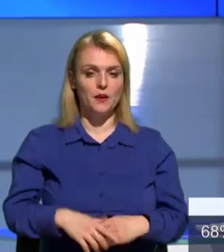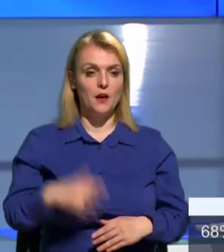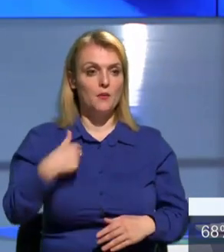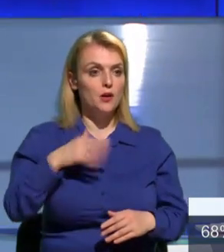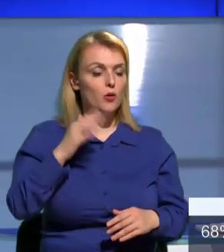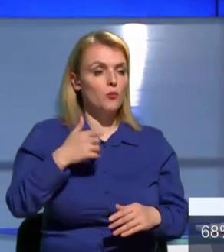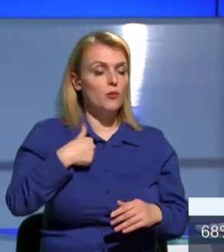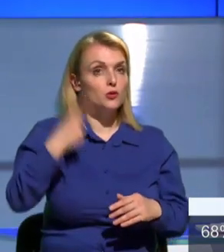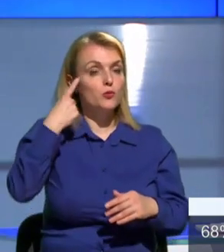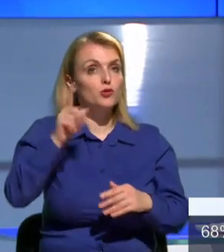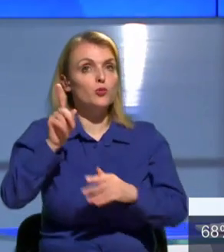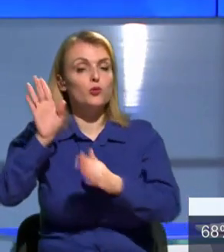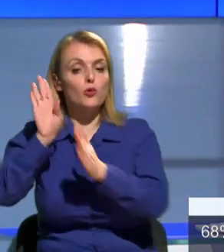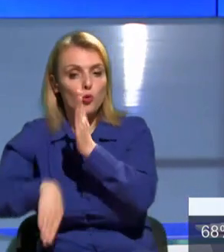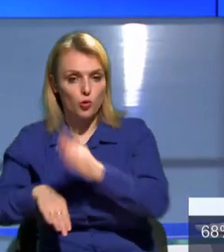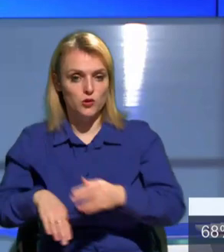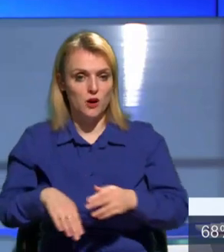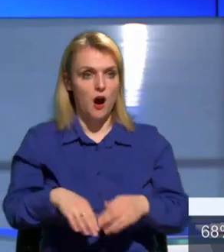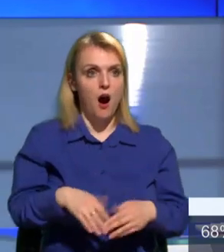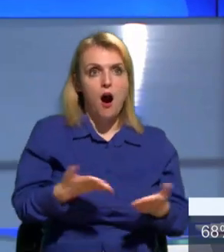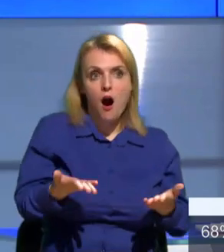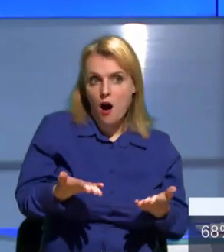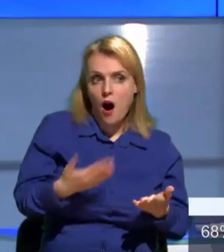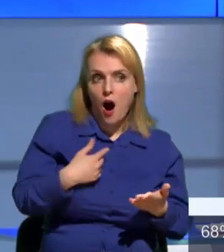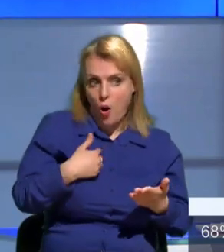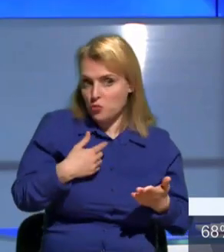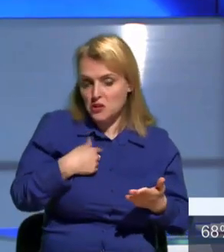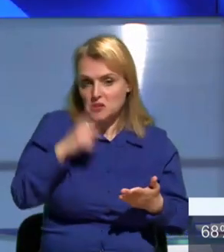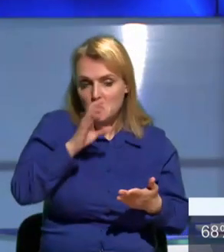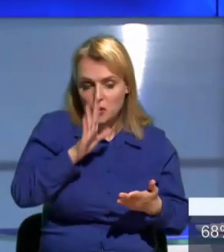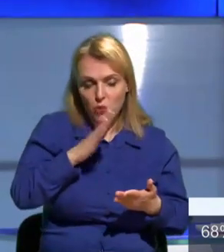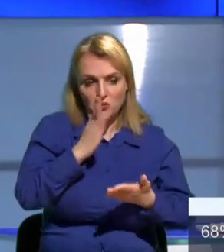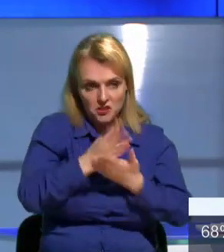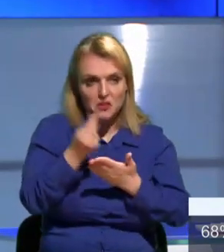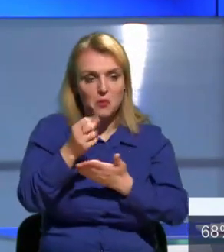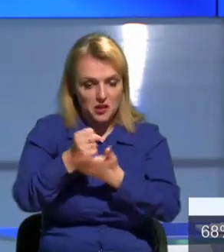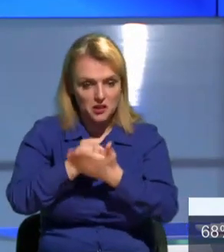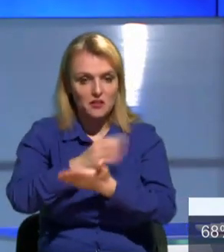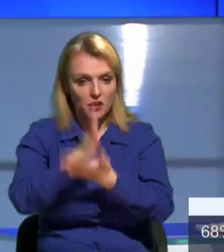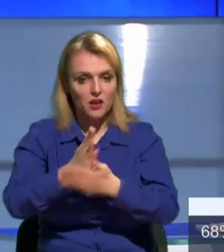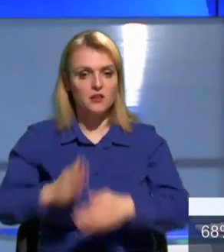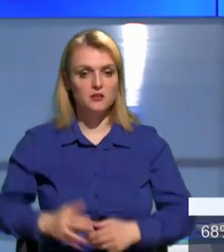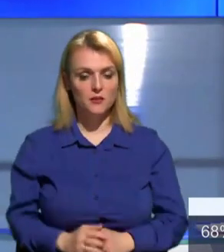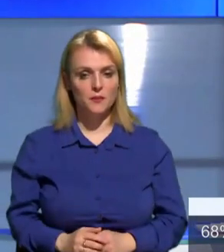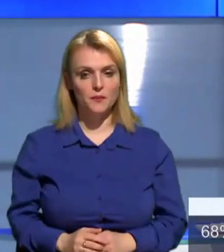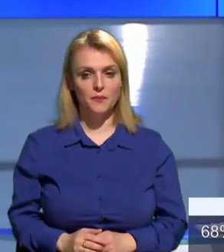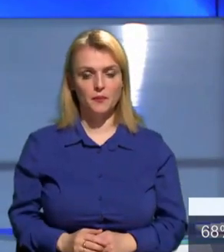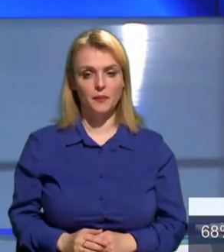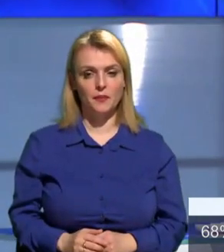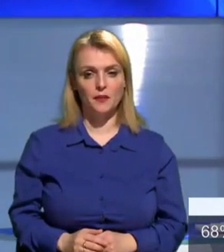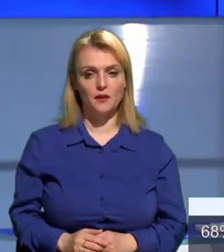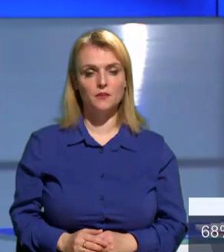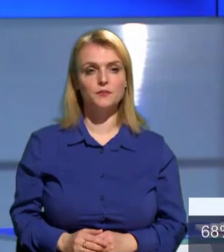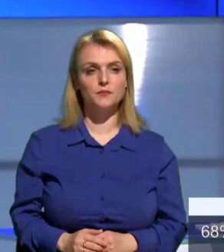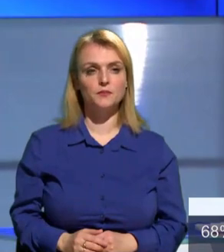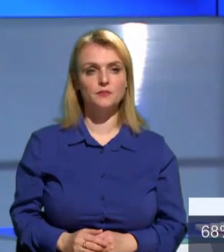luna martie-aprilie. Dar totuși, care sunt rezervele? Pentru că întrebarea dumneavoastră se referă, vor fi sau nu partenerii